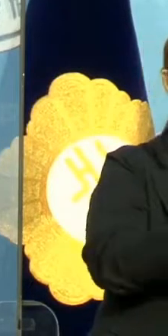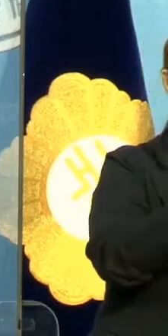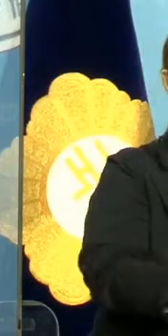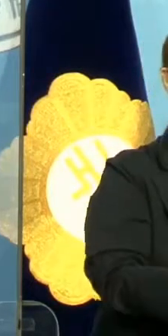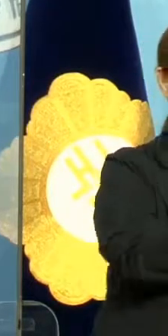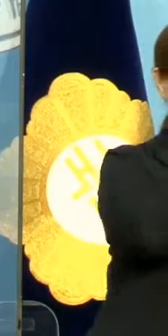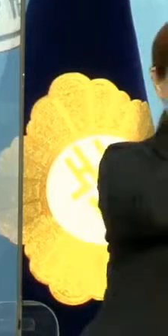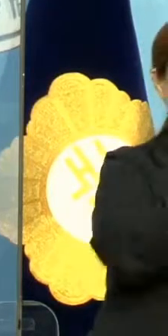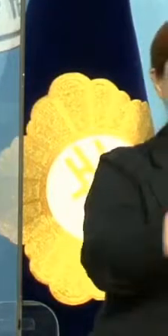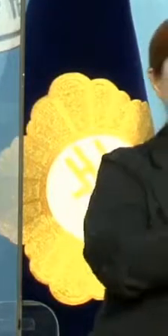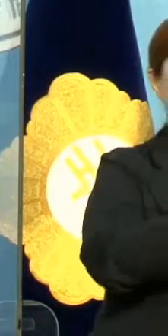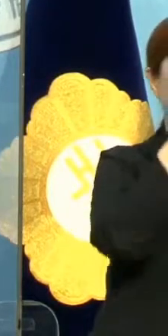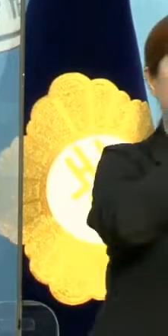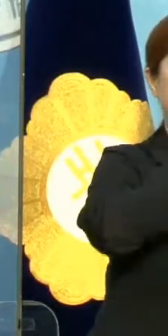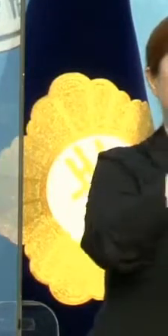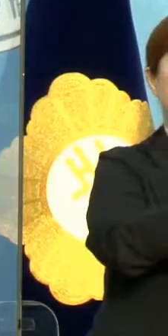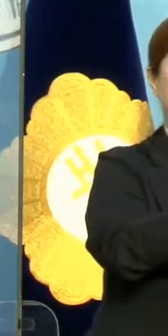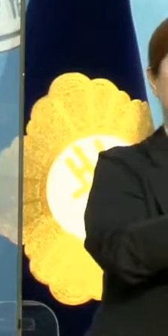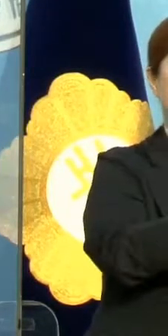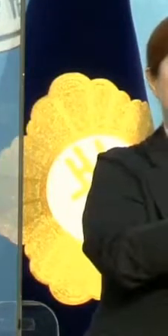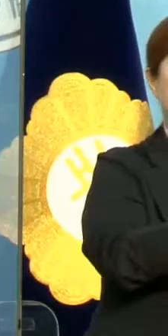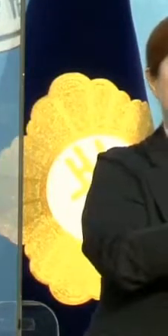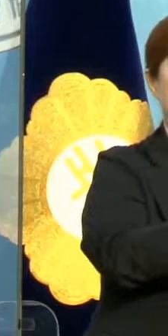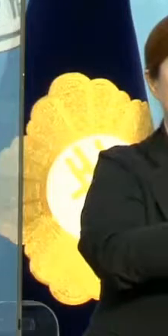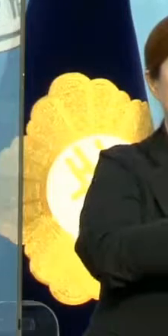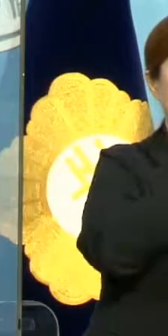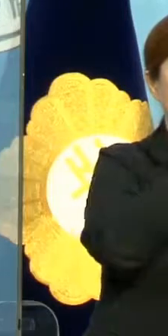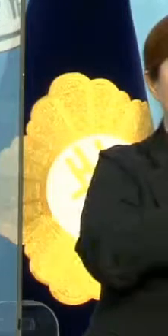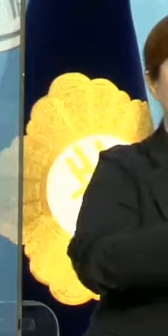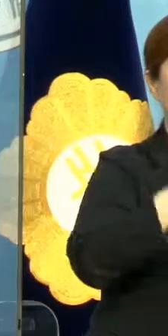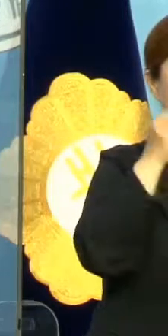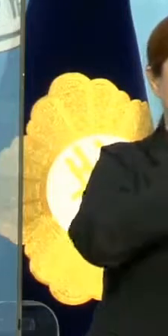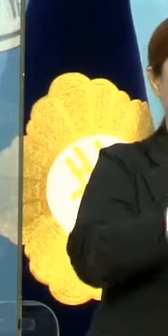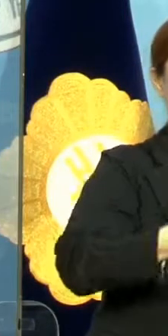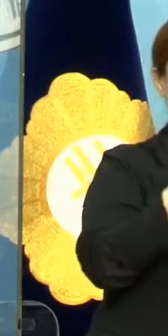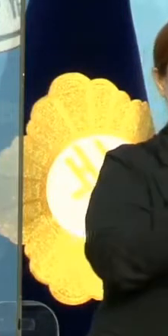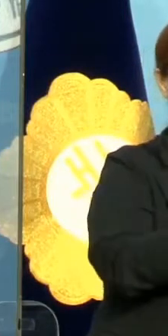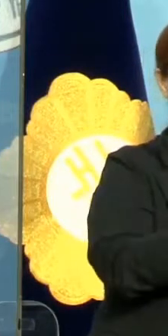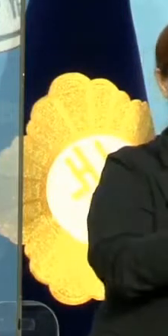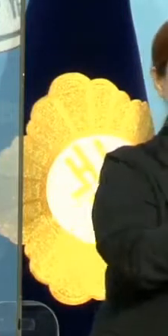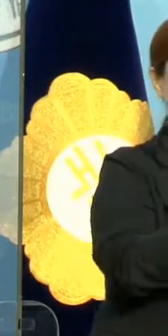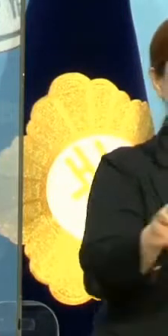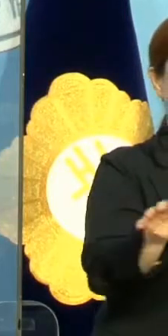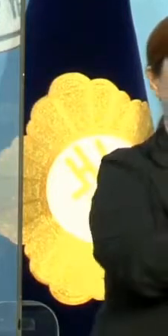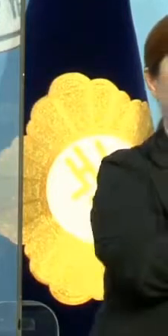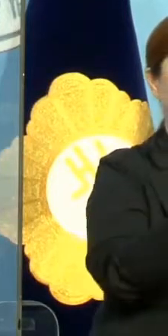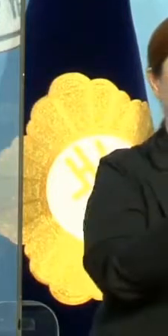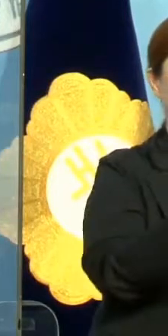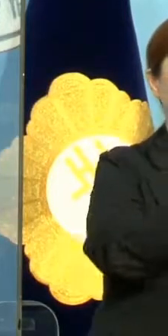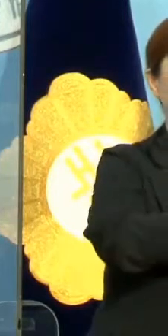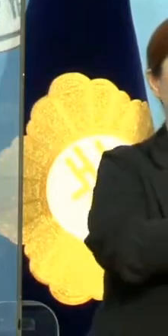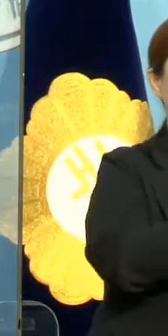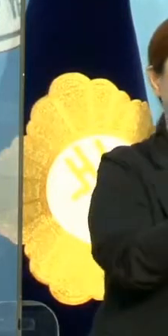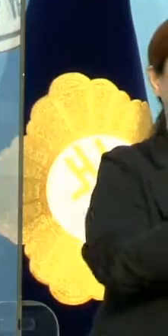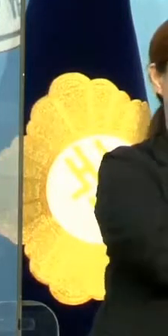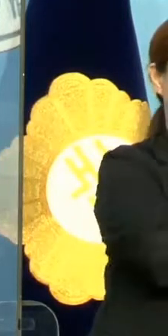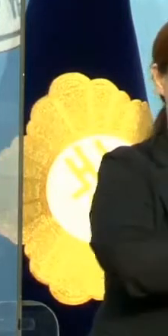해결하십시오 편법 재산 대물 인가 차명주식 논란 각종 횡령 등